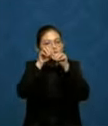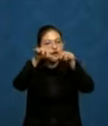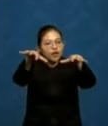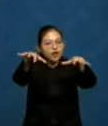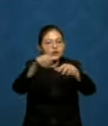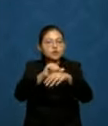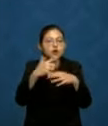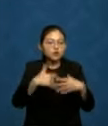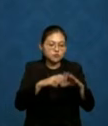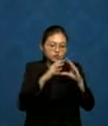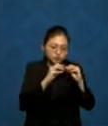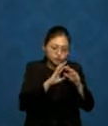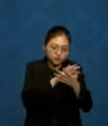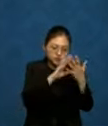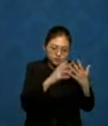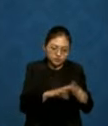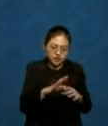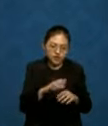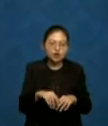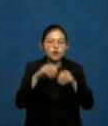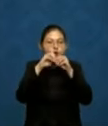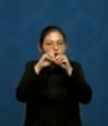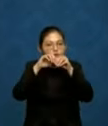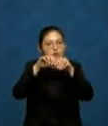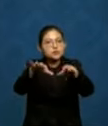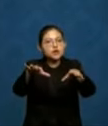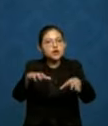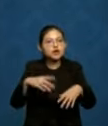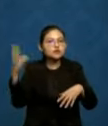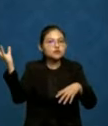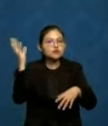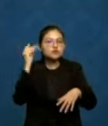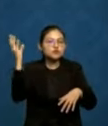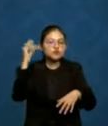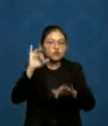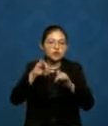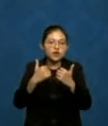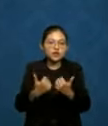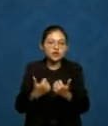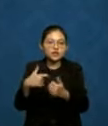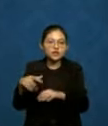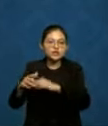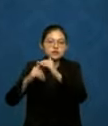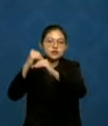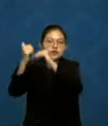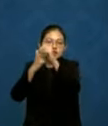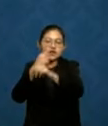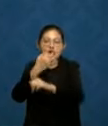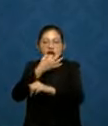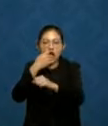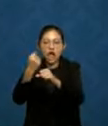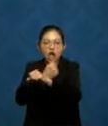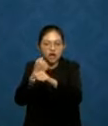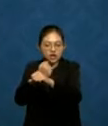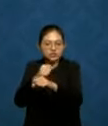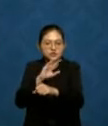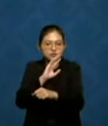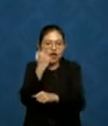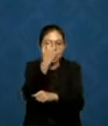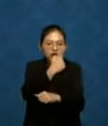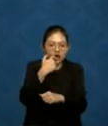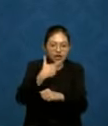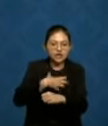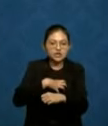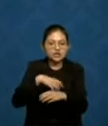ประชุมมาเสร็จเขาก็จะได้ขึ้นเสียงตามสายว่าวันนี้ทางพัฒนาฝีมือแรงงานได้ประชาสัมพันธ์ว่าท่านใต้องการ